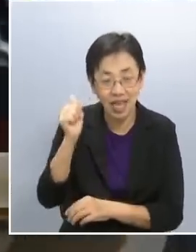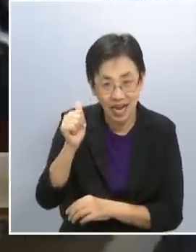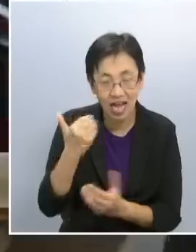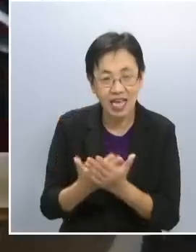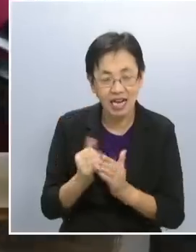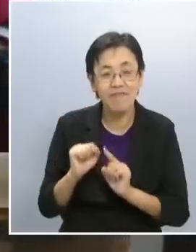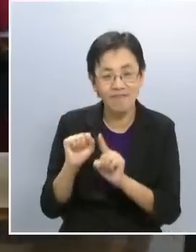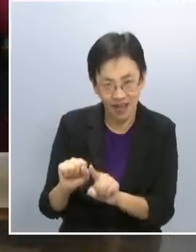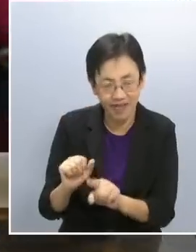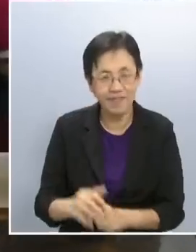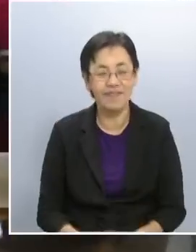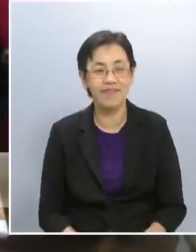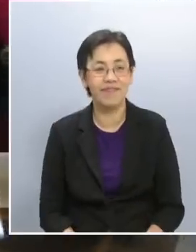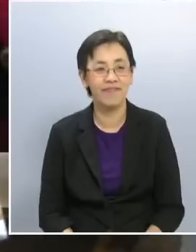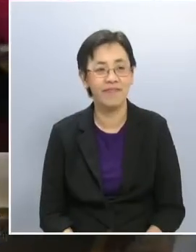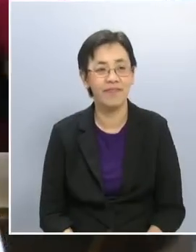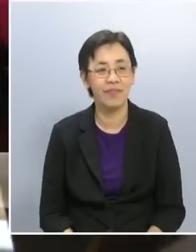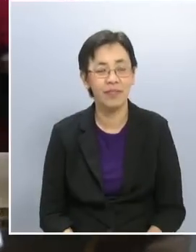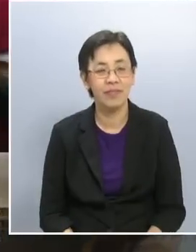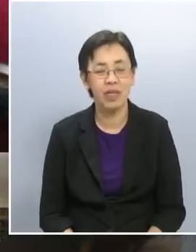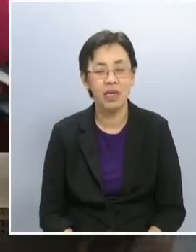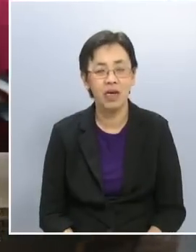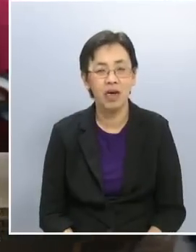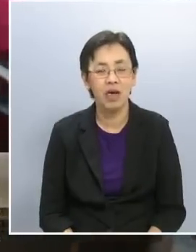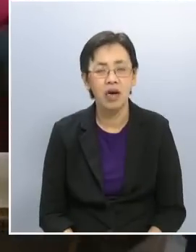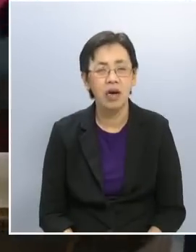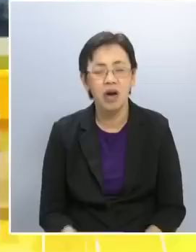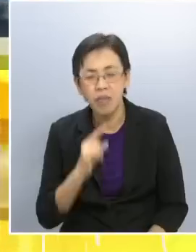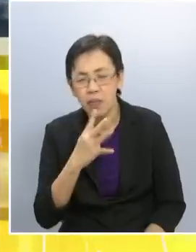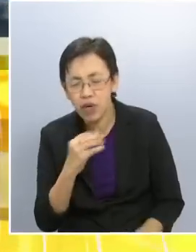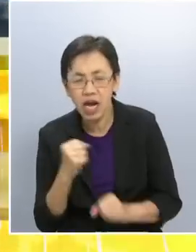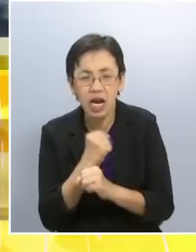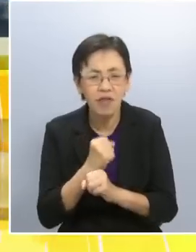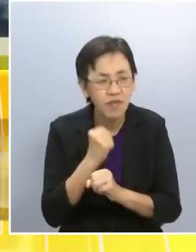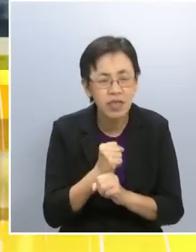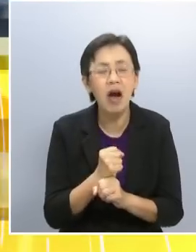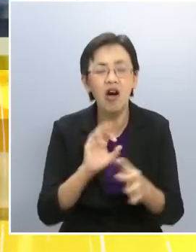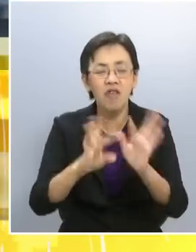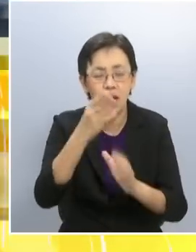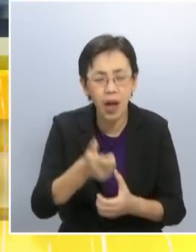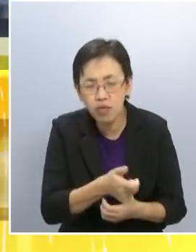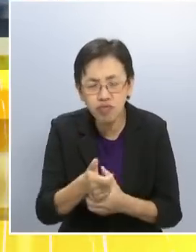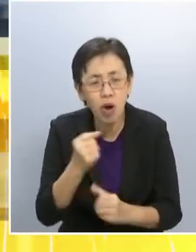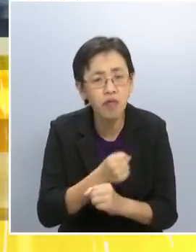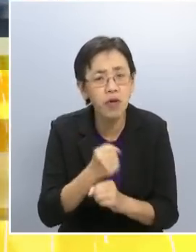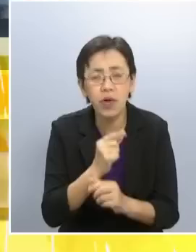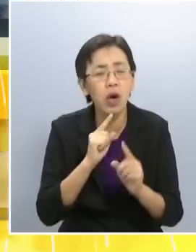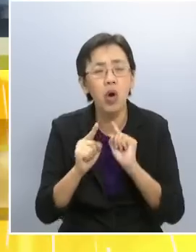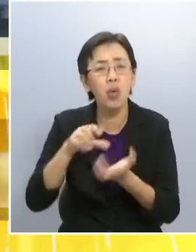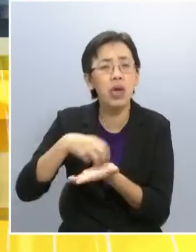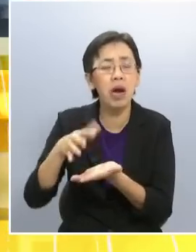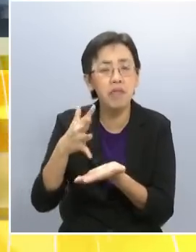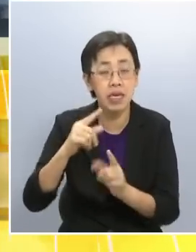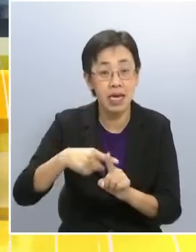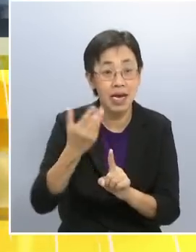งน้องก็ไม่ได้บอกอะไรเรื่องเกี่ยวกับการสาธิตการดับเพลิงก็เพิ่งคุยกันเมื่อช่วงเดือนที่ผ่านม